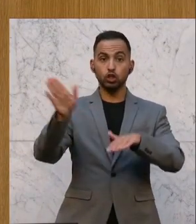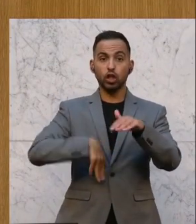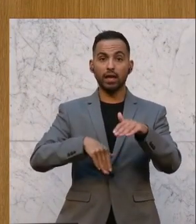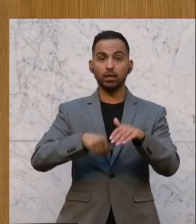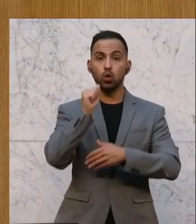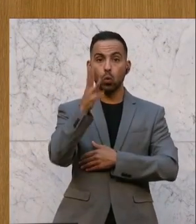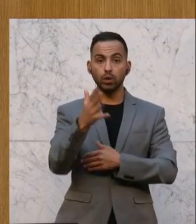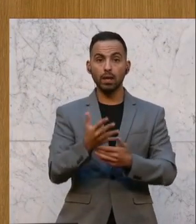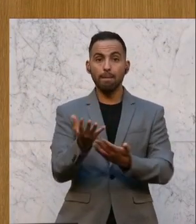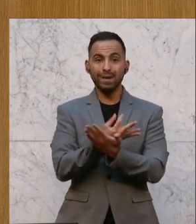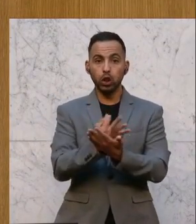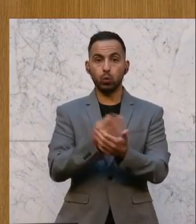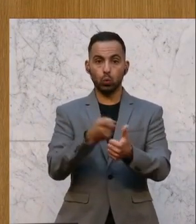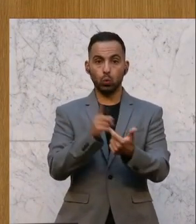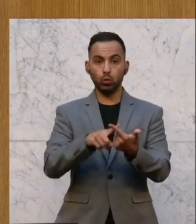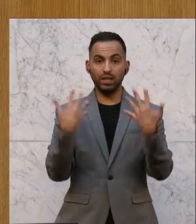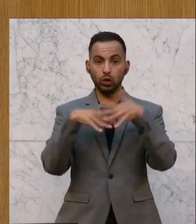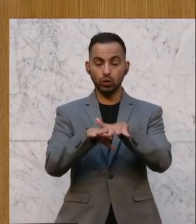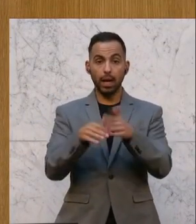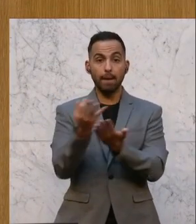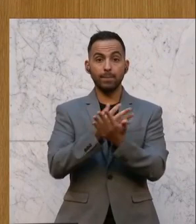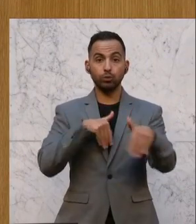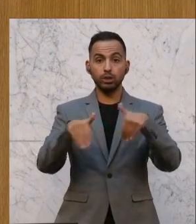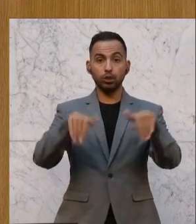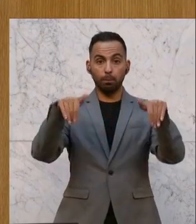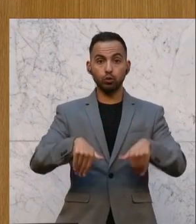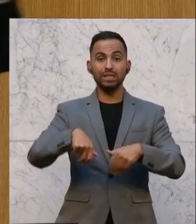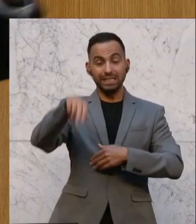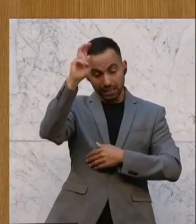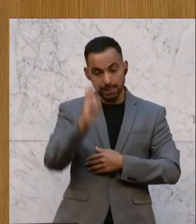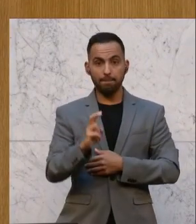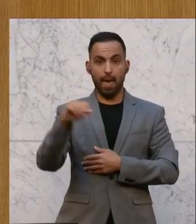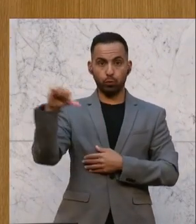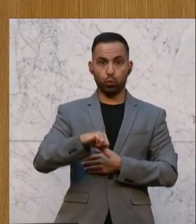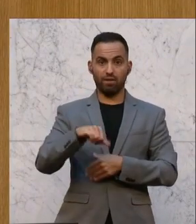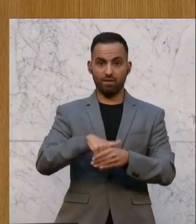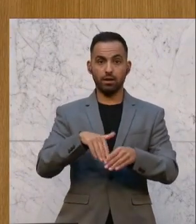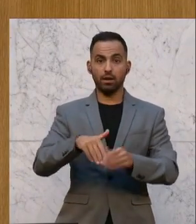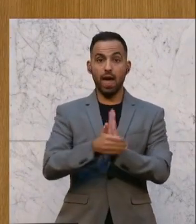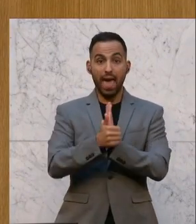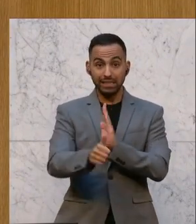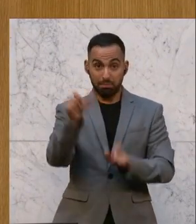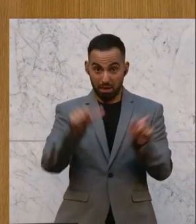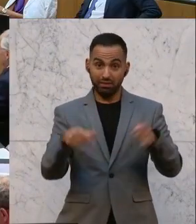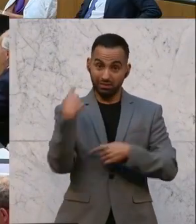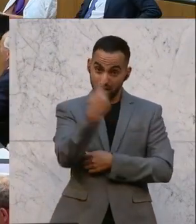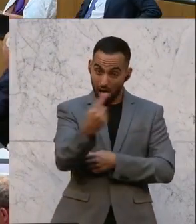und Integration. Der Bildungsminister muss sitzen bleiben. Das sagt nicht die Opposition, das sagen die Expertinnen und Experten.